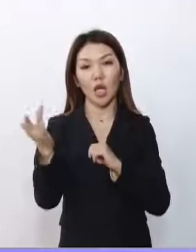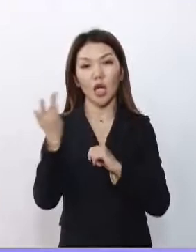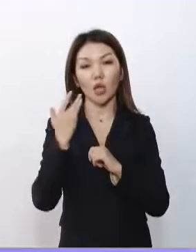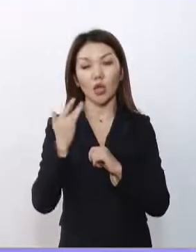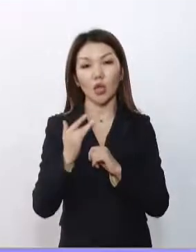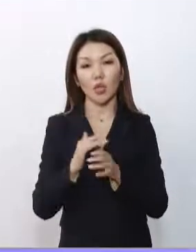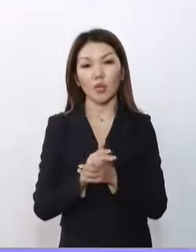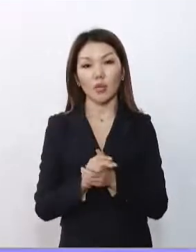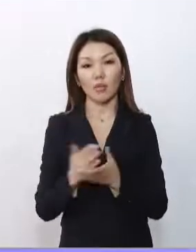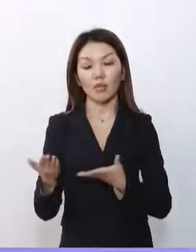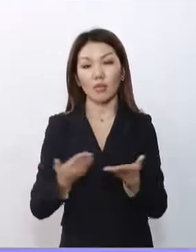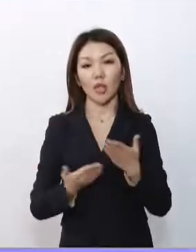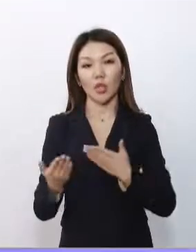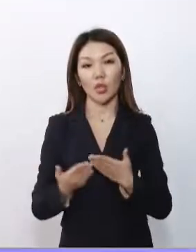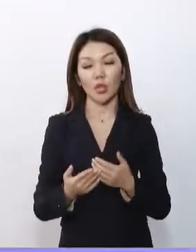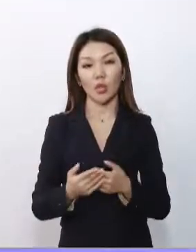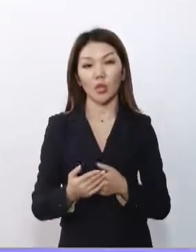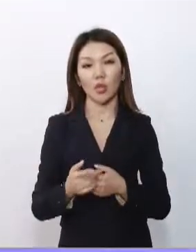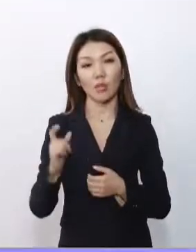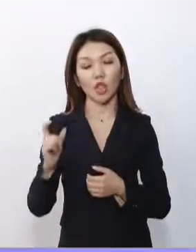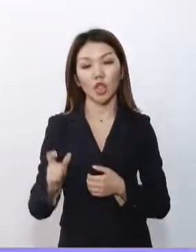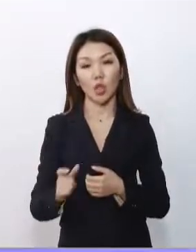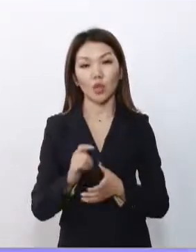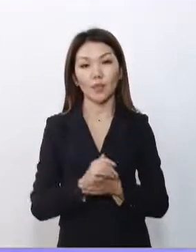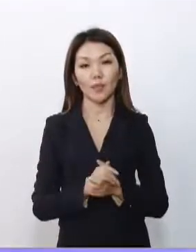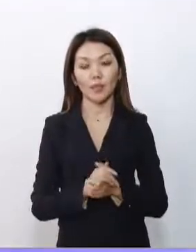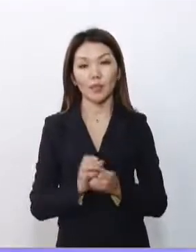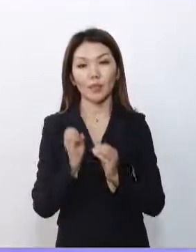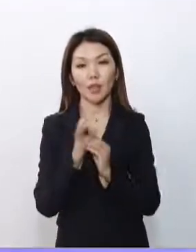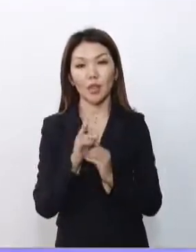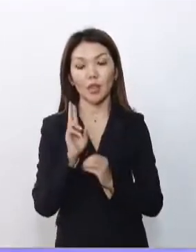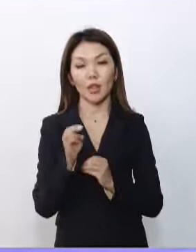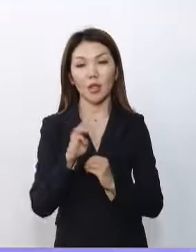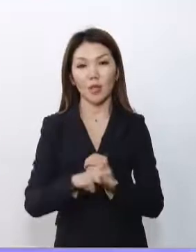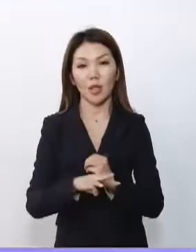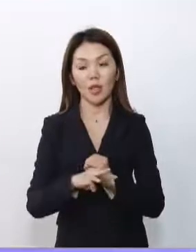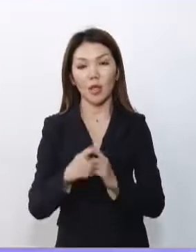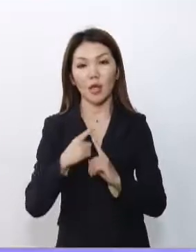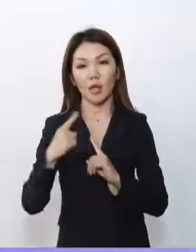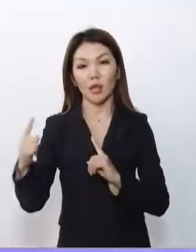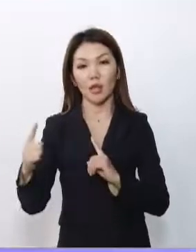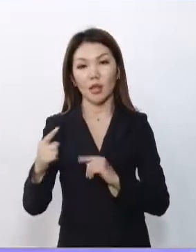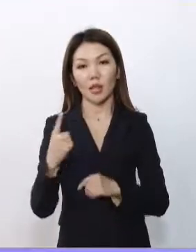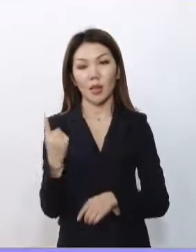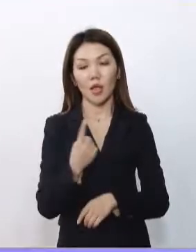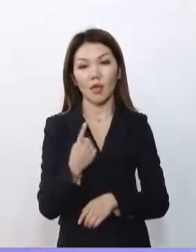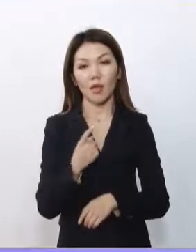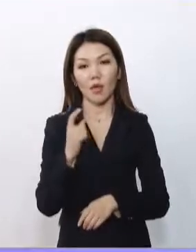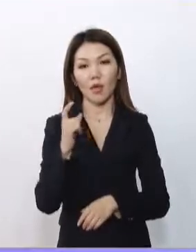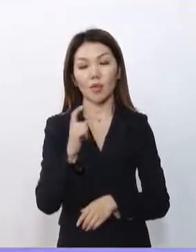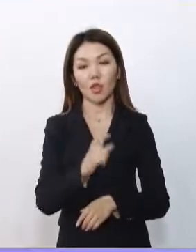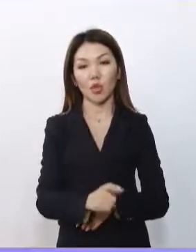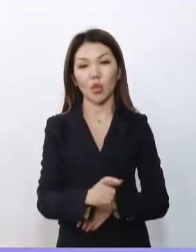прошел пешеход 15 километров расстояния первым пешеходы